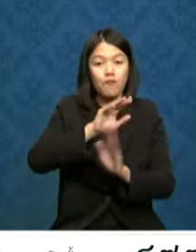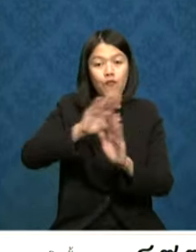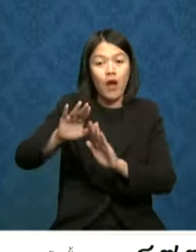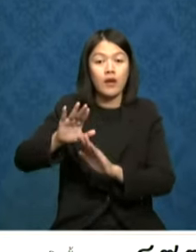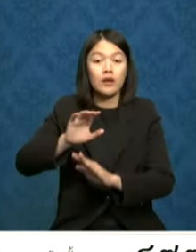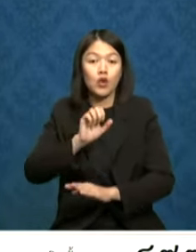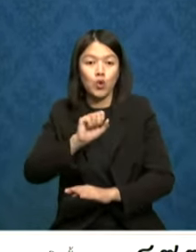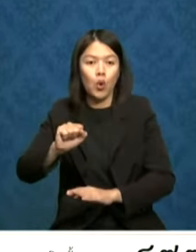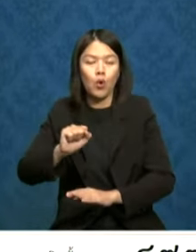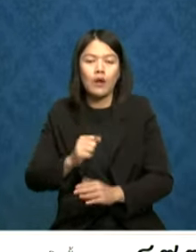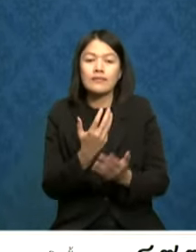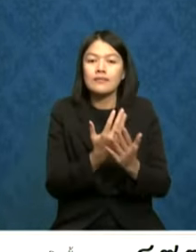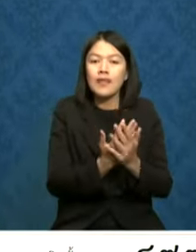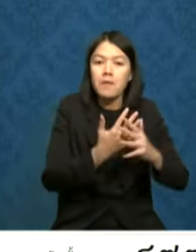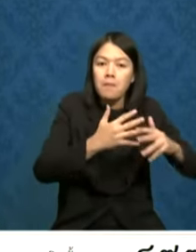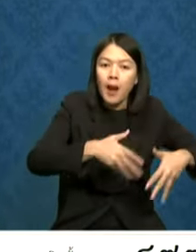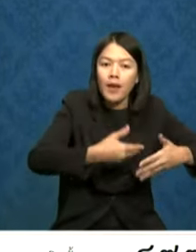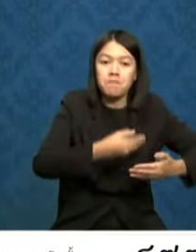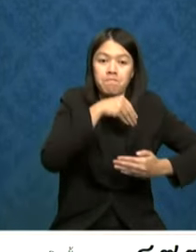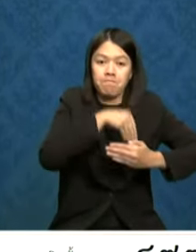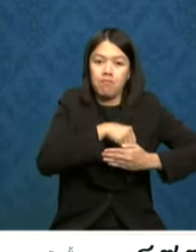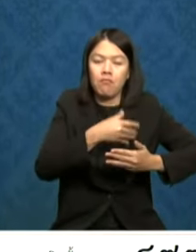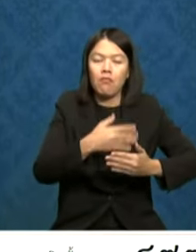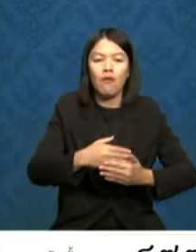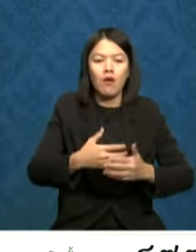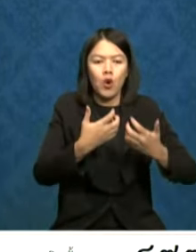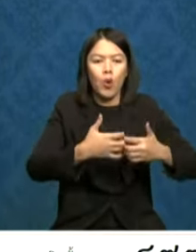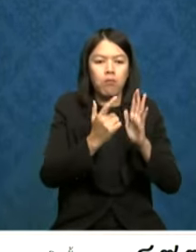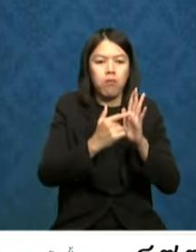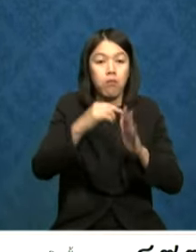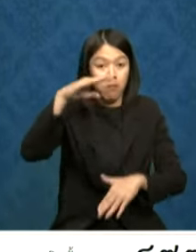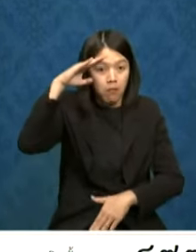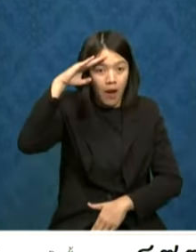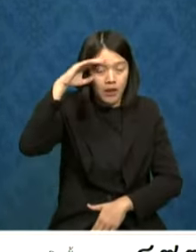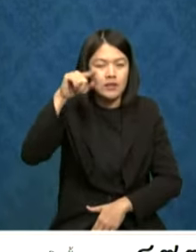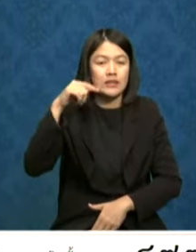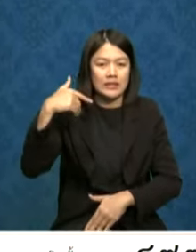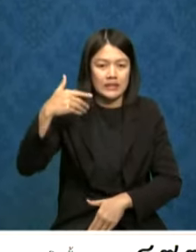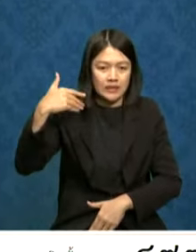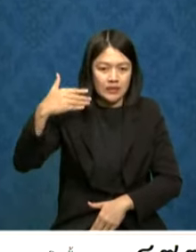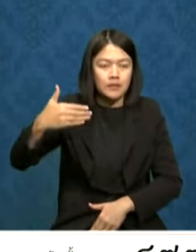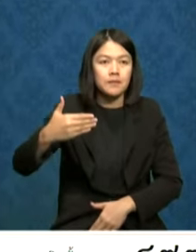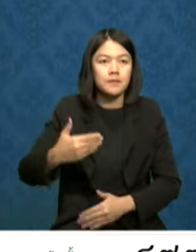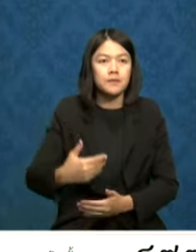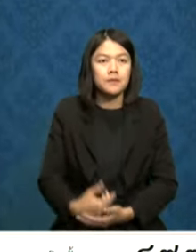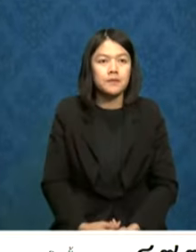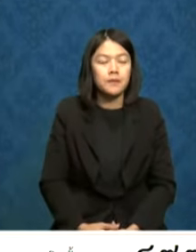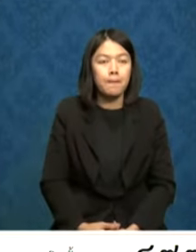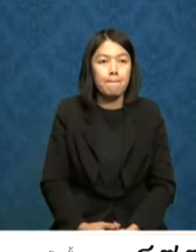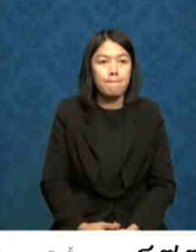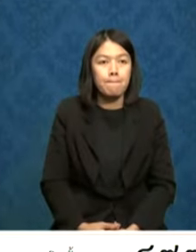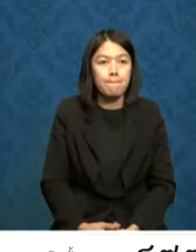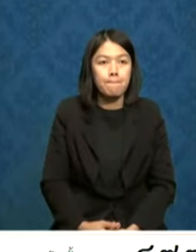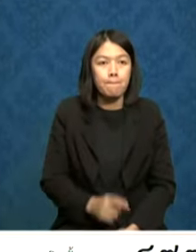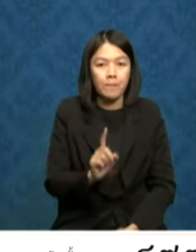เราไม่มุ่งเน้นผลกำไรนะครับโรงงานเภสัชกรรมทหารแล้วประเด็นต่อมานะครับ